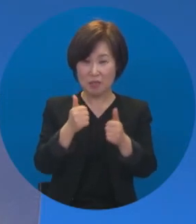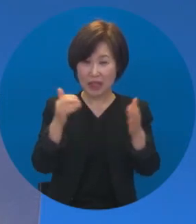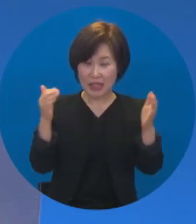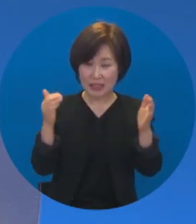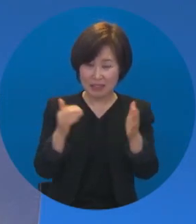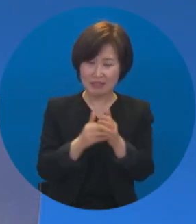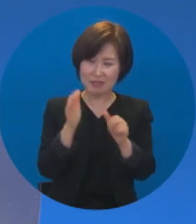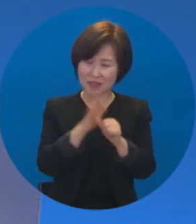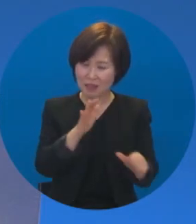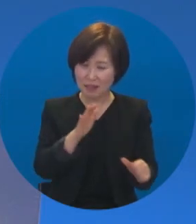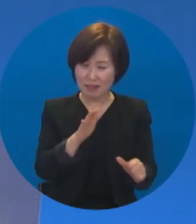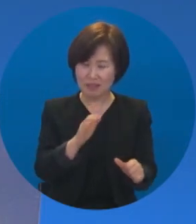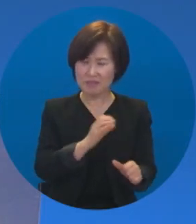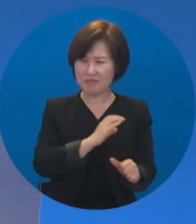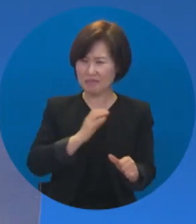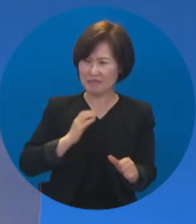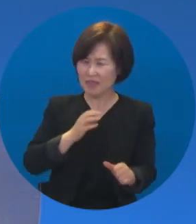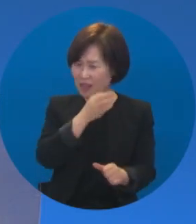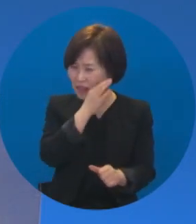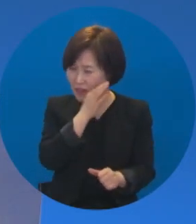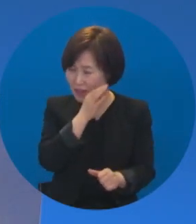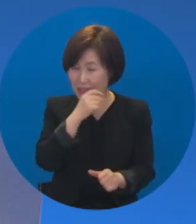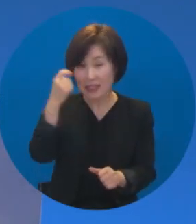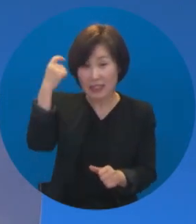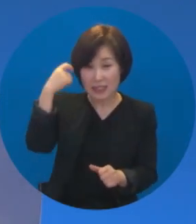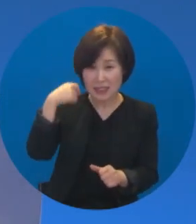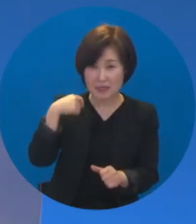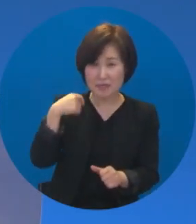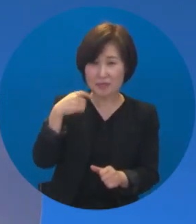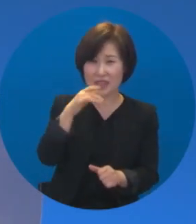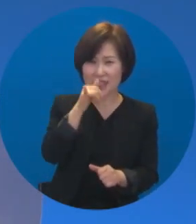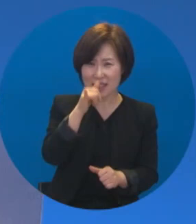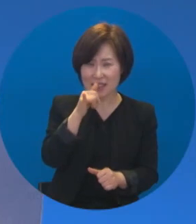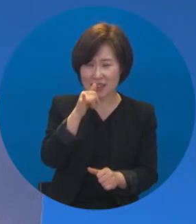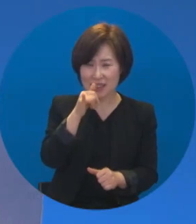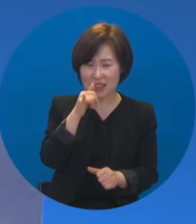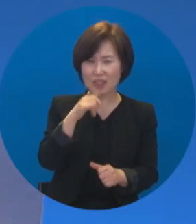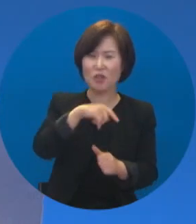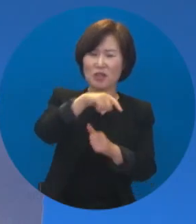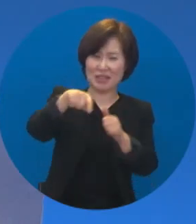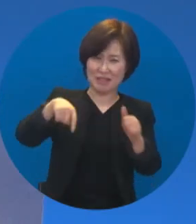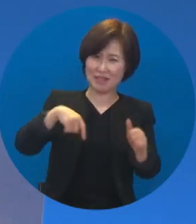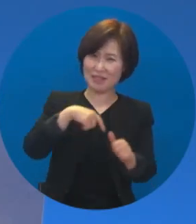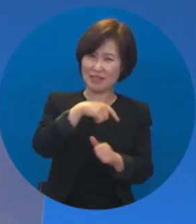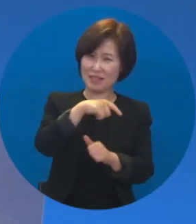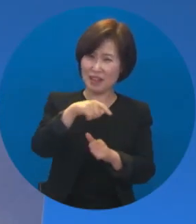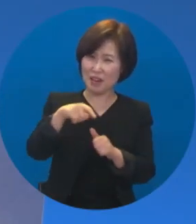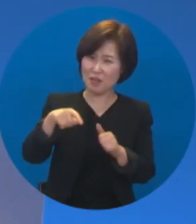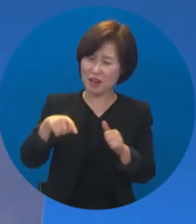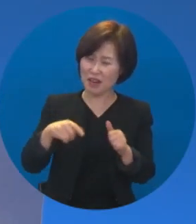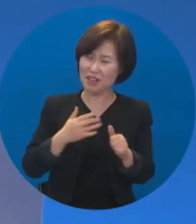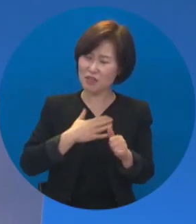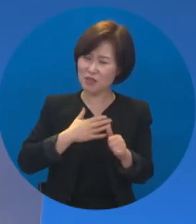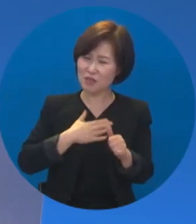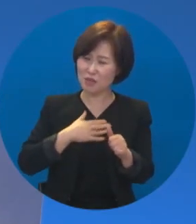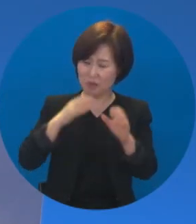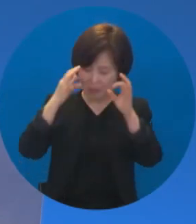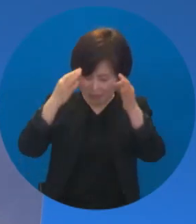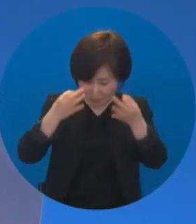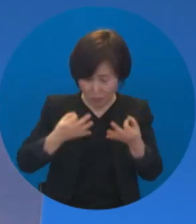배신감과 수치심을 느낄 수도 있는 그러한 상태에 놓여진 저를